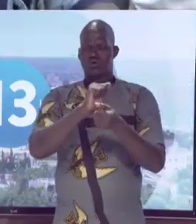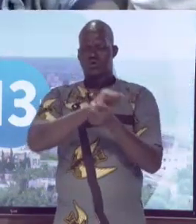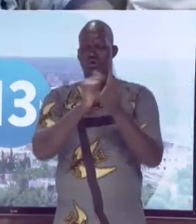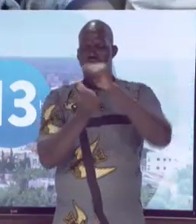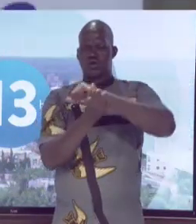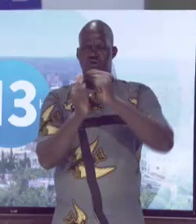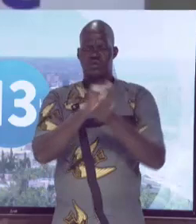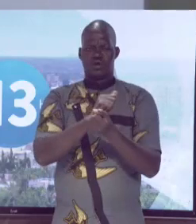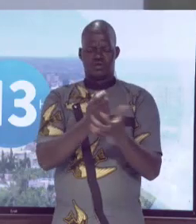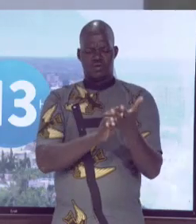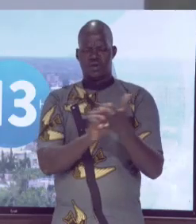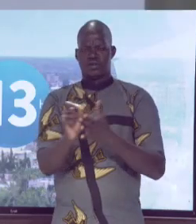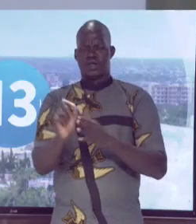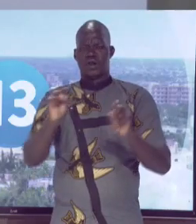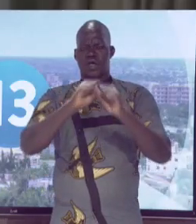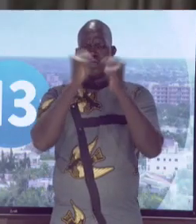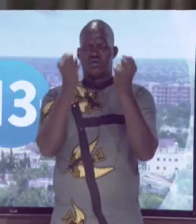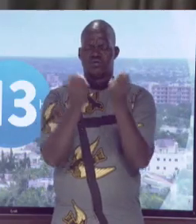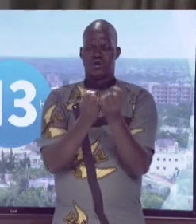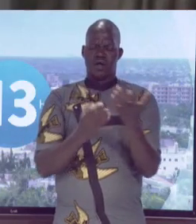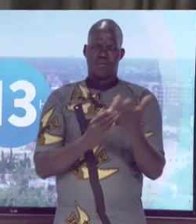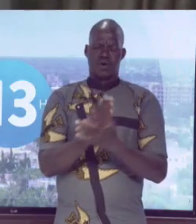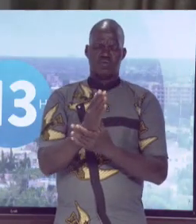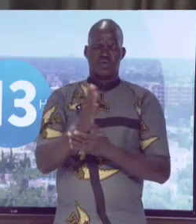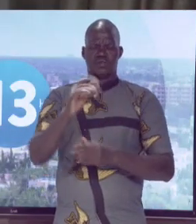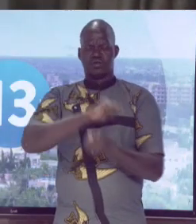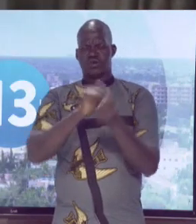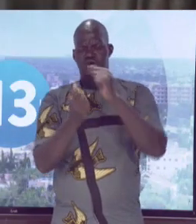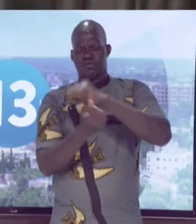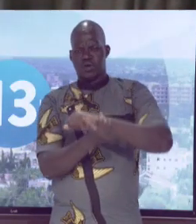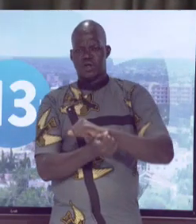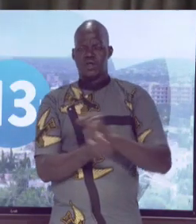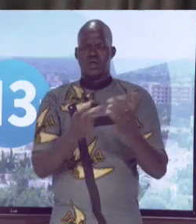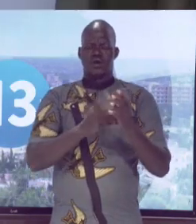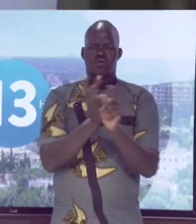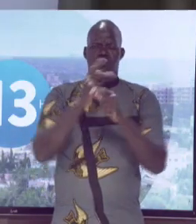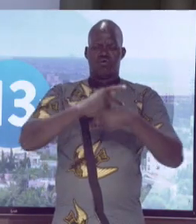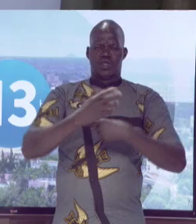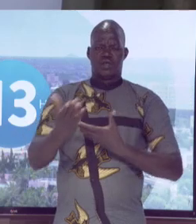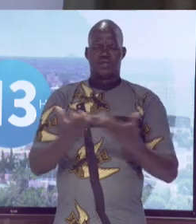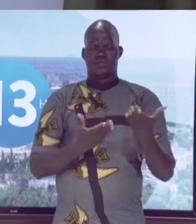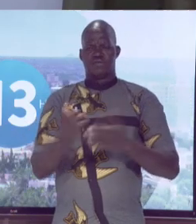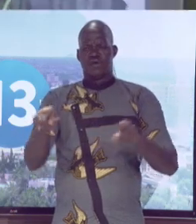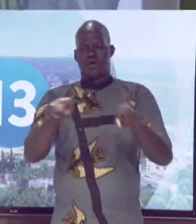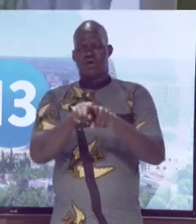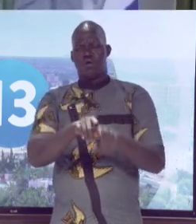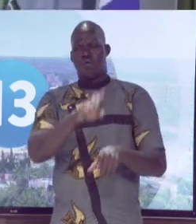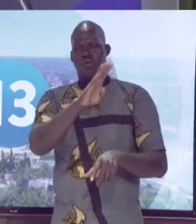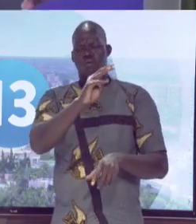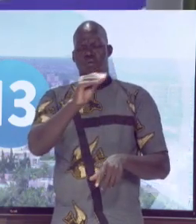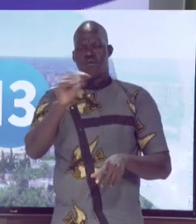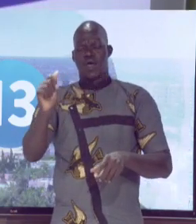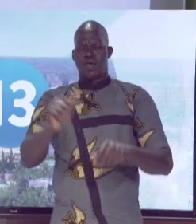sont enregistrées à la SONAR. Parmi ces innovations, des produits et services comme le Mobile